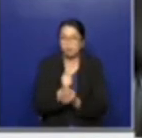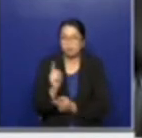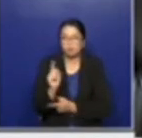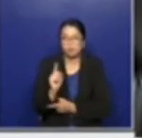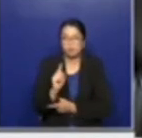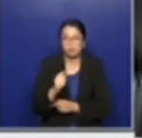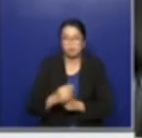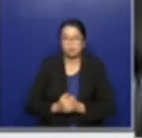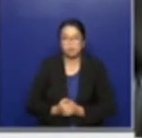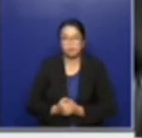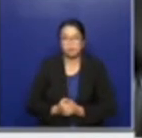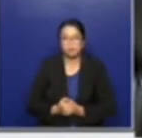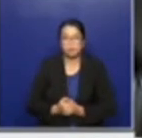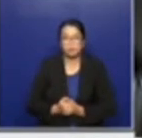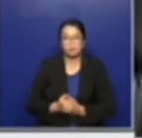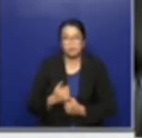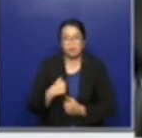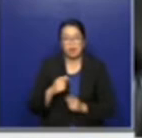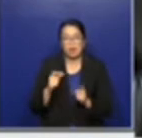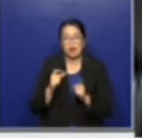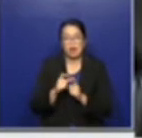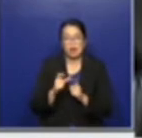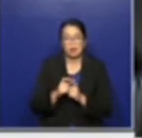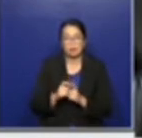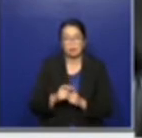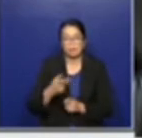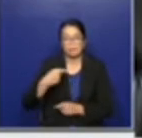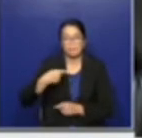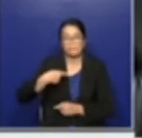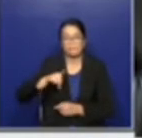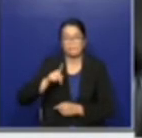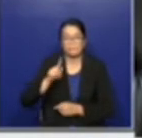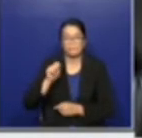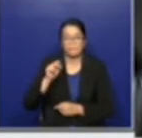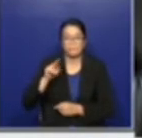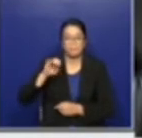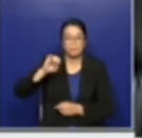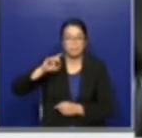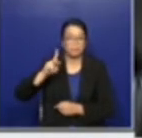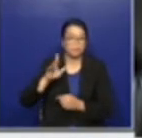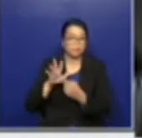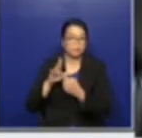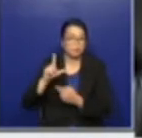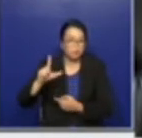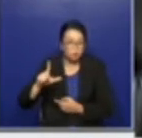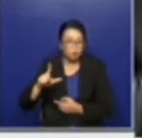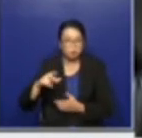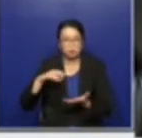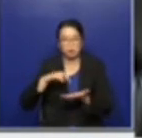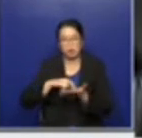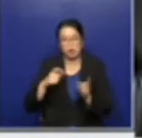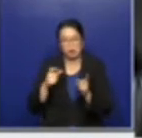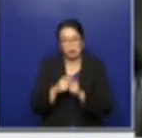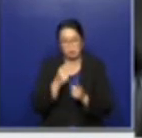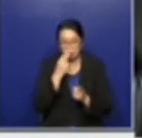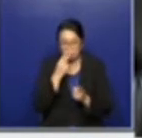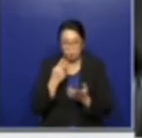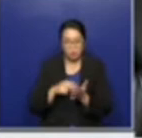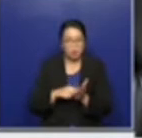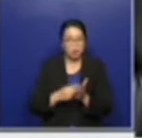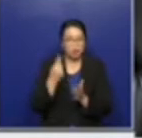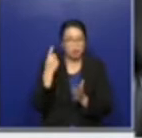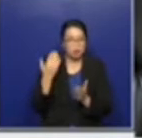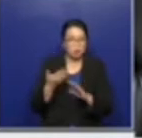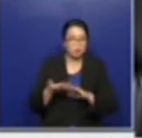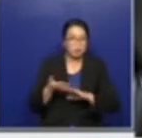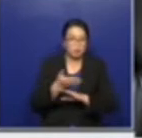ผมขออนุญาตใช้คำว่าปฏิกูลได้ไหมนะครับจากดูข้อมูลในเบื้องต้นตั้งแต่ผมเอาแต่ก่อน